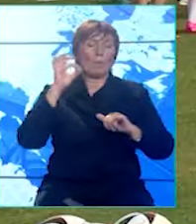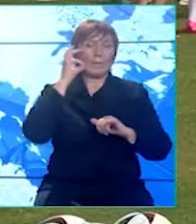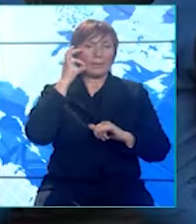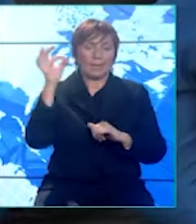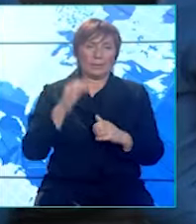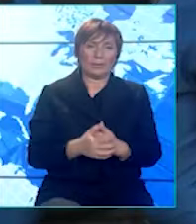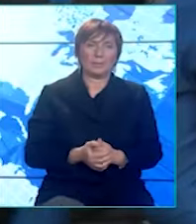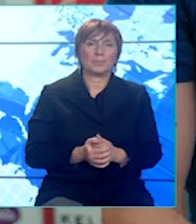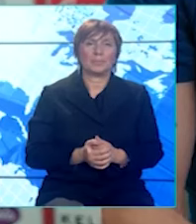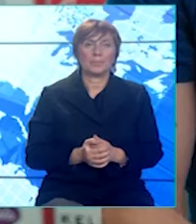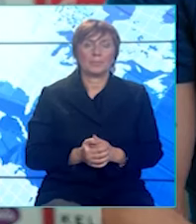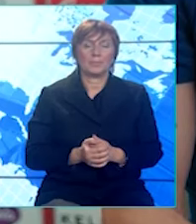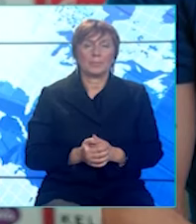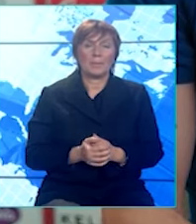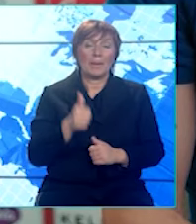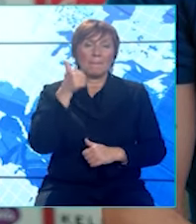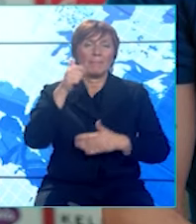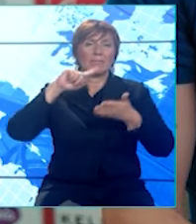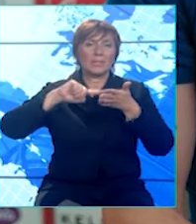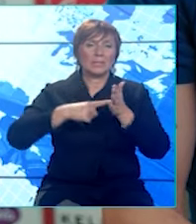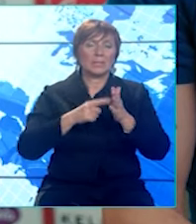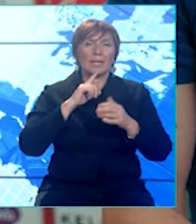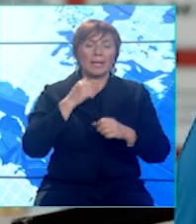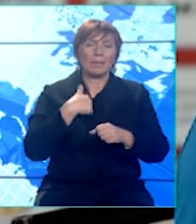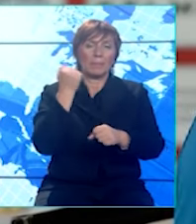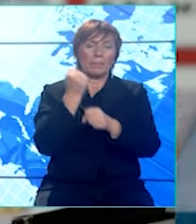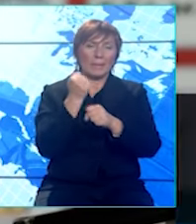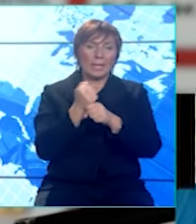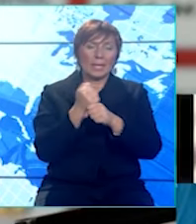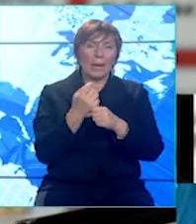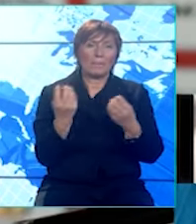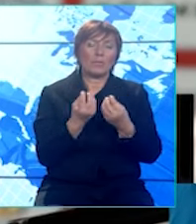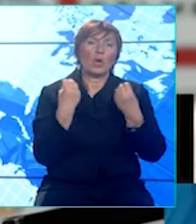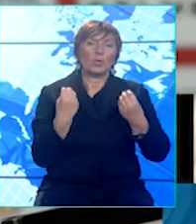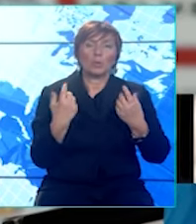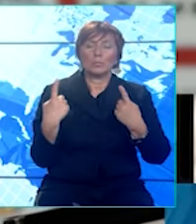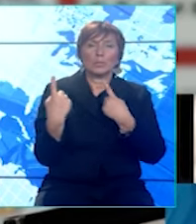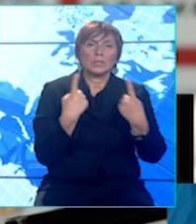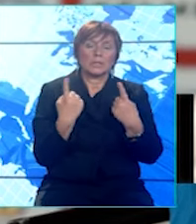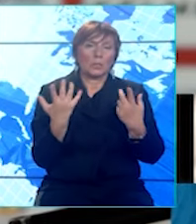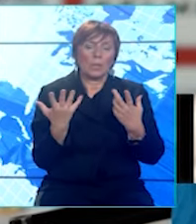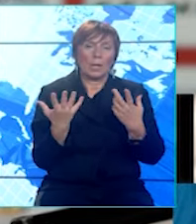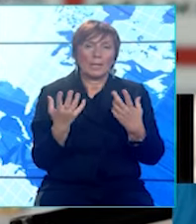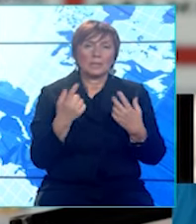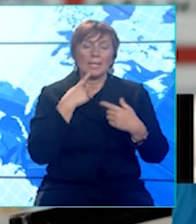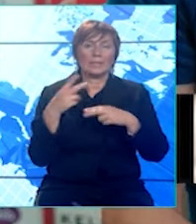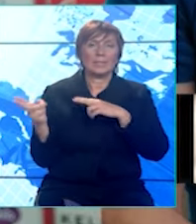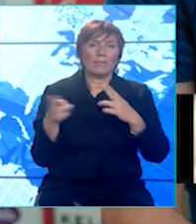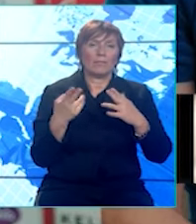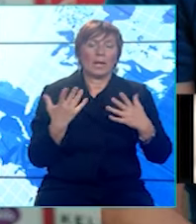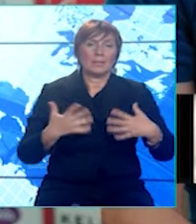dan. Prvi cilj je da stvorimo kao dobru atmosferu, da se vrati